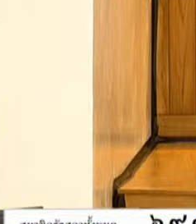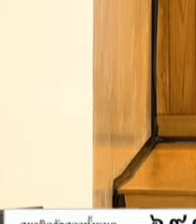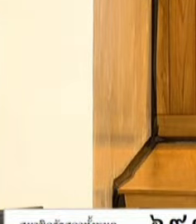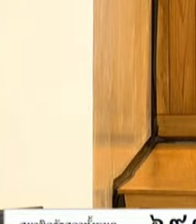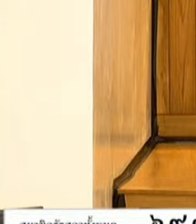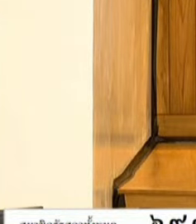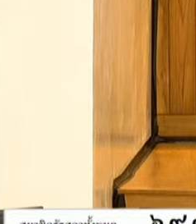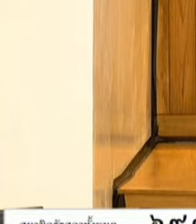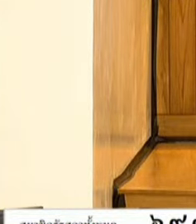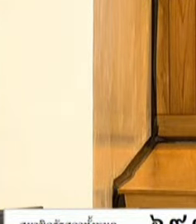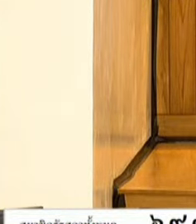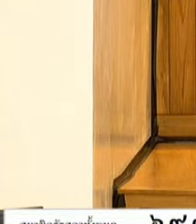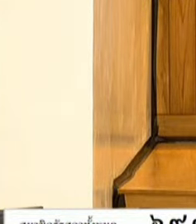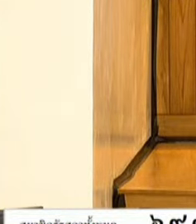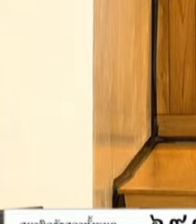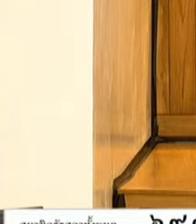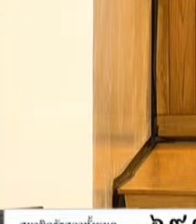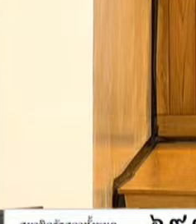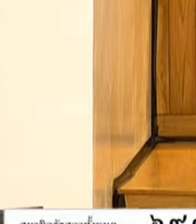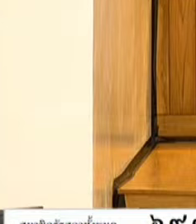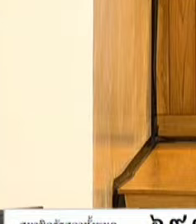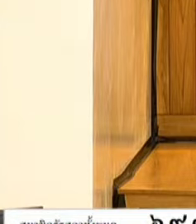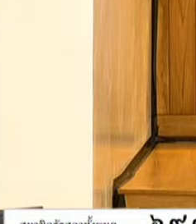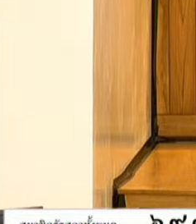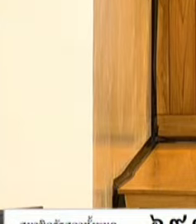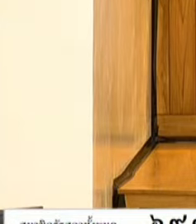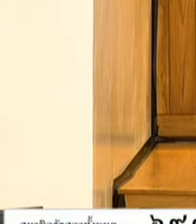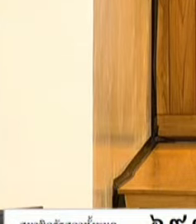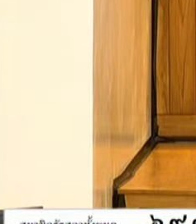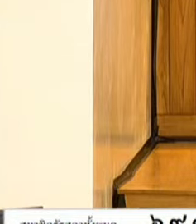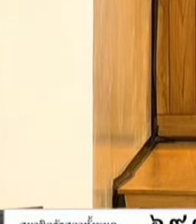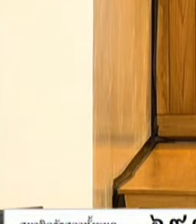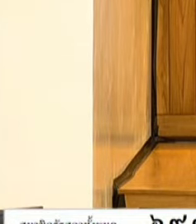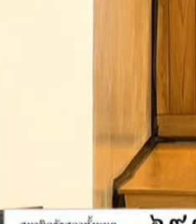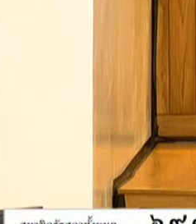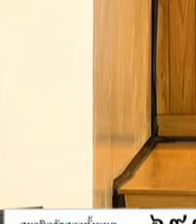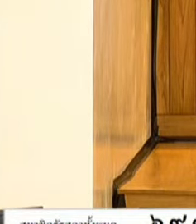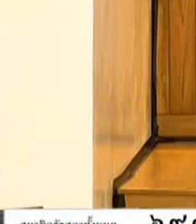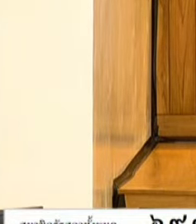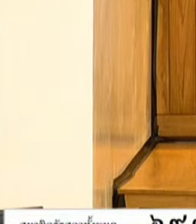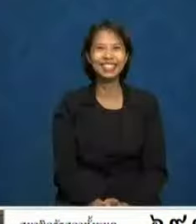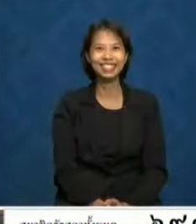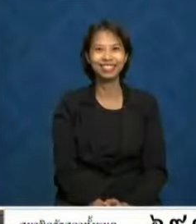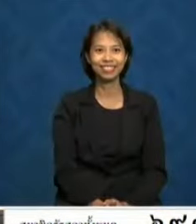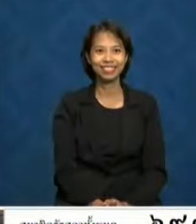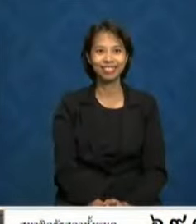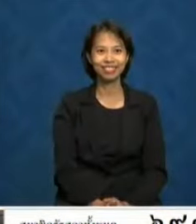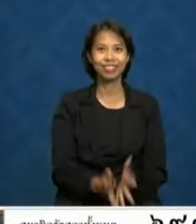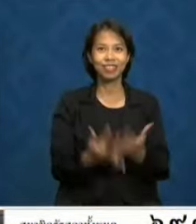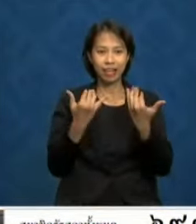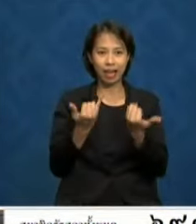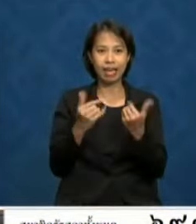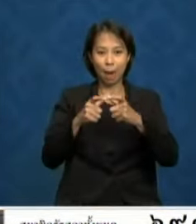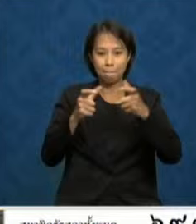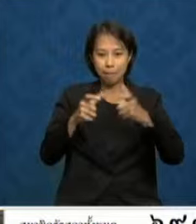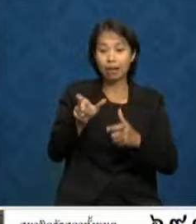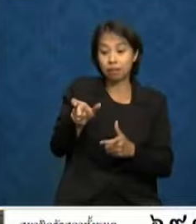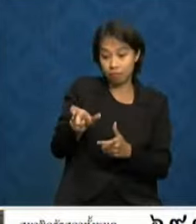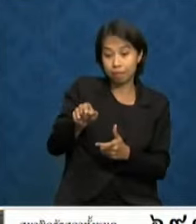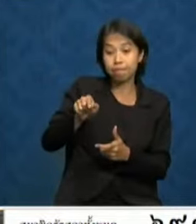ที่เข้ามาแล้วนะครับกรุณากดบัตรแสดงตนด้วยนะครับถ้ามีปัญหาเรื่องกับบัตรแสดงตน